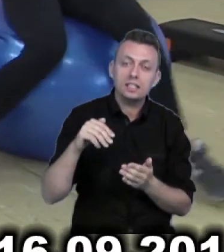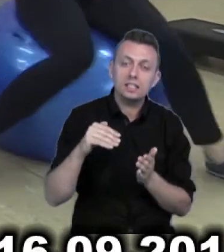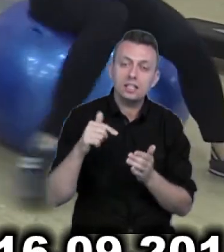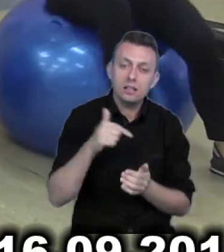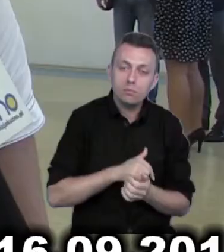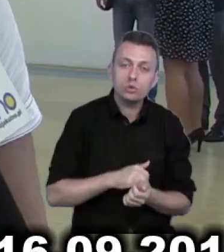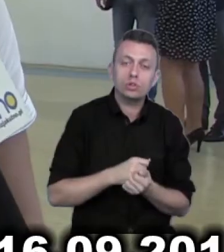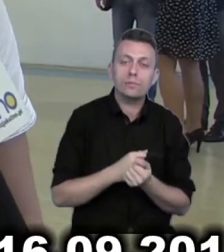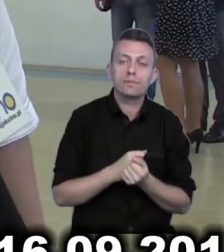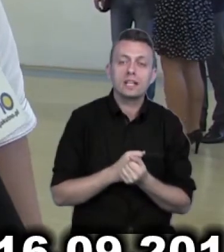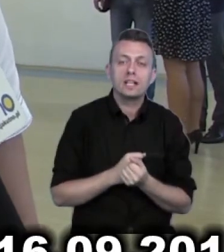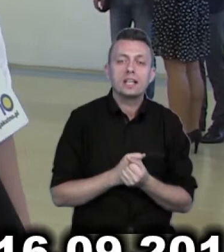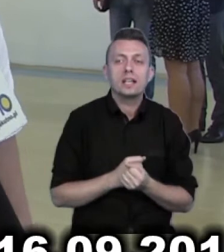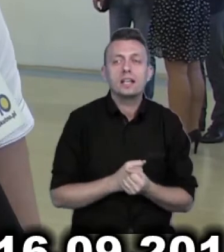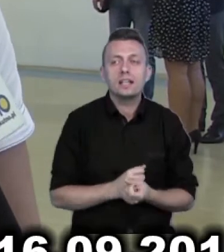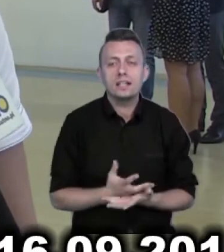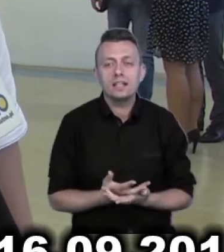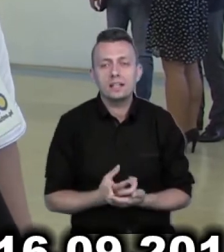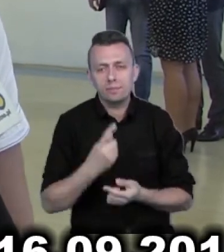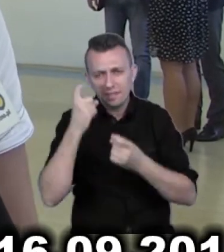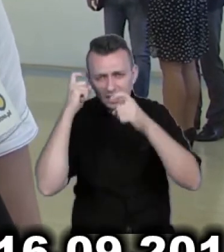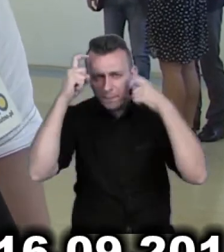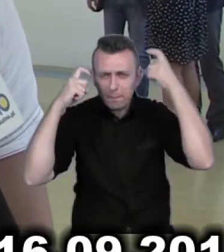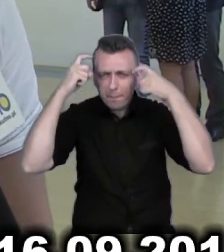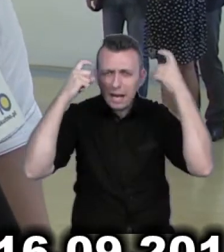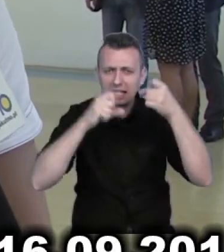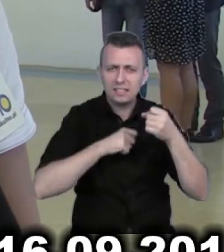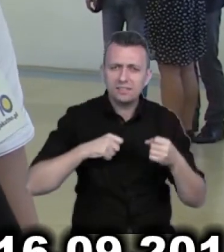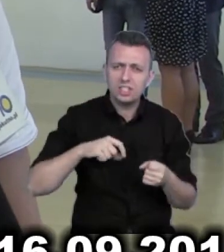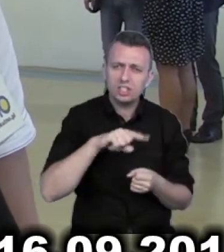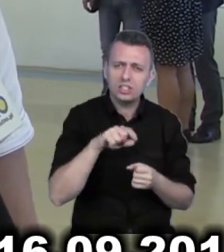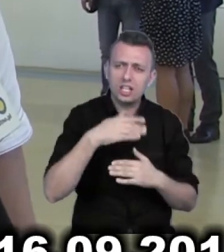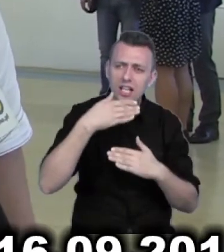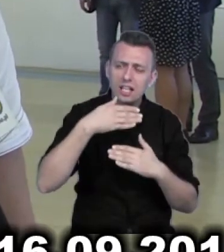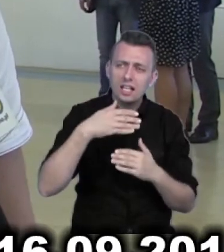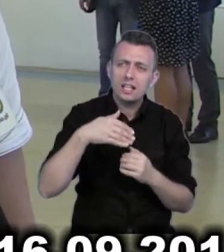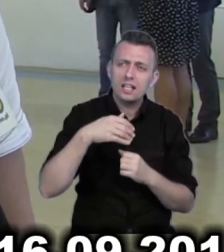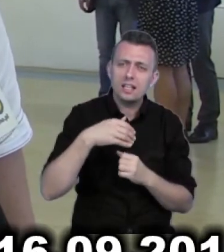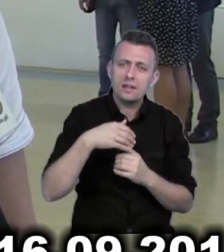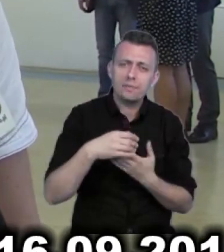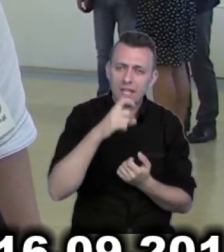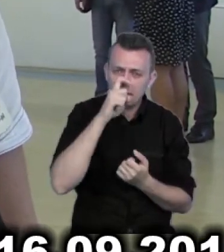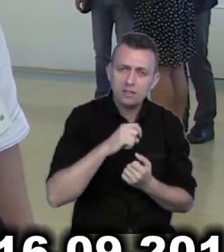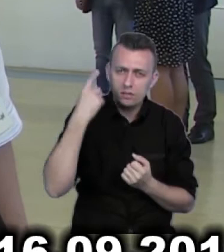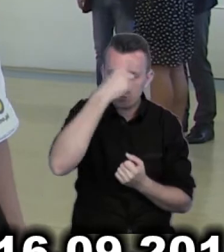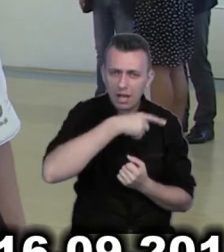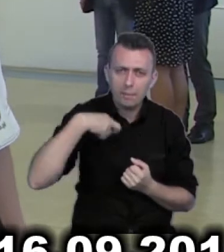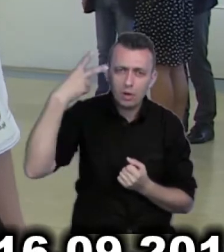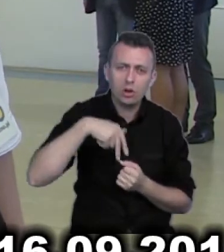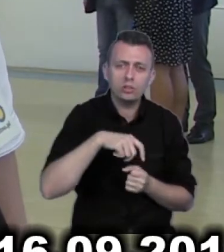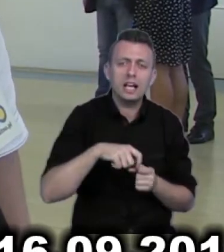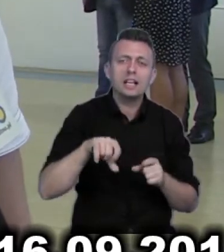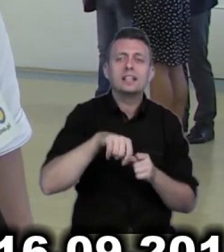warunki atmosferyczne. Cały rok non-stop mieszkańcy powiatu, w tym młodzi ludzie również, mogą korzystać z urządzeń, które właśnie